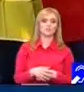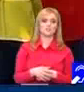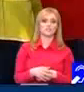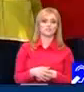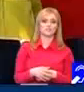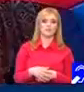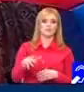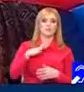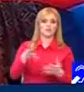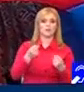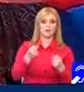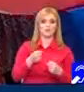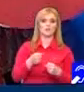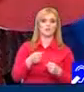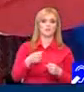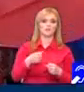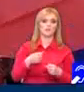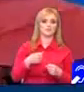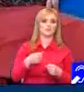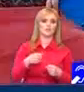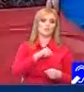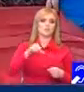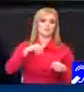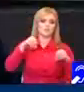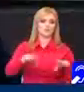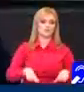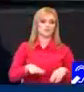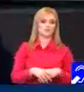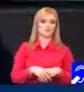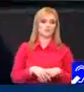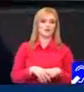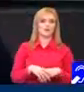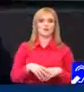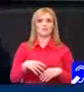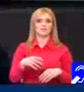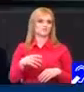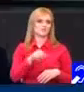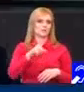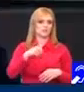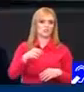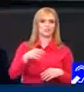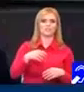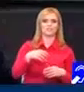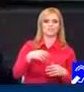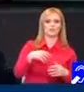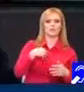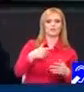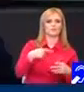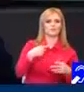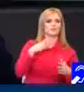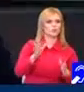obținut mandatul și forța pe cale democratică, au hotărât să proclame, atenție, un document doar cu valoare politică, nu și